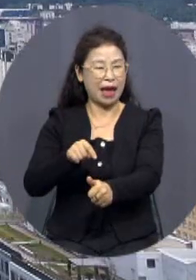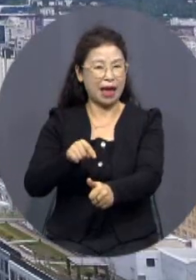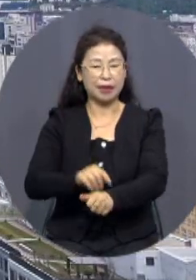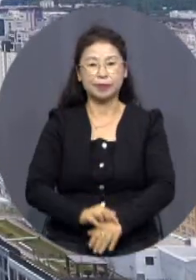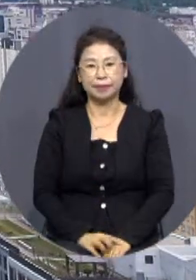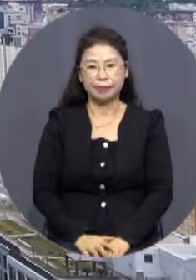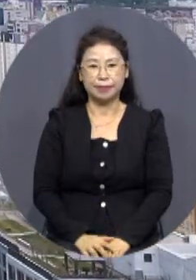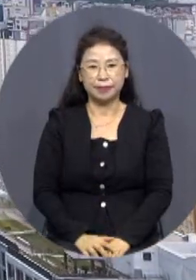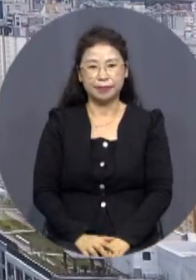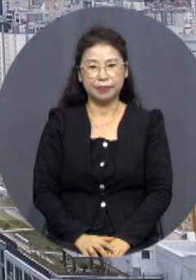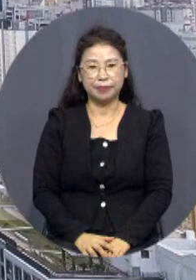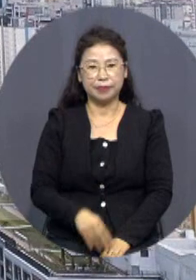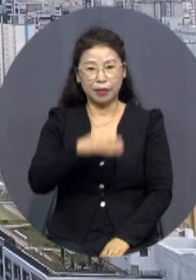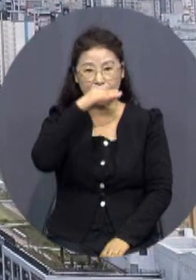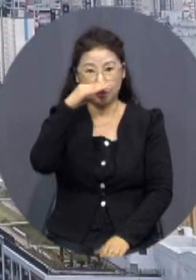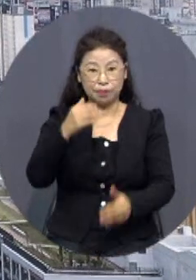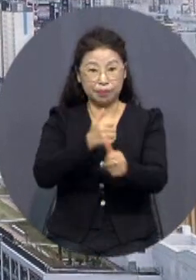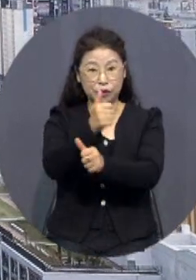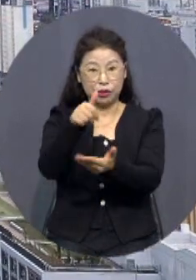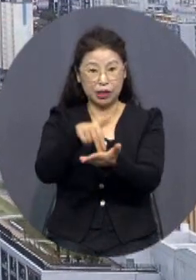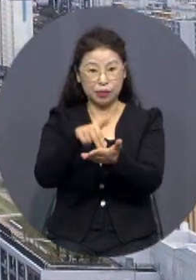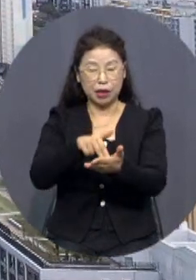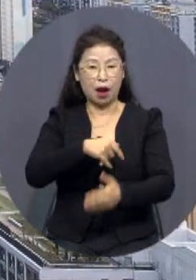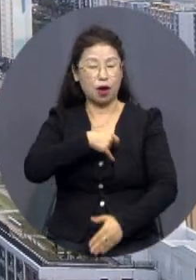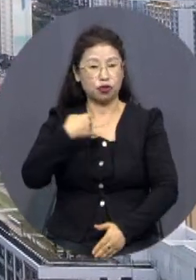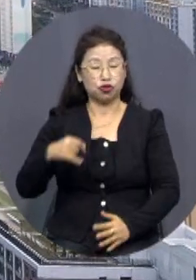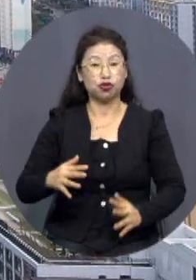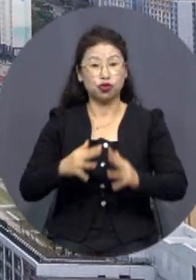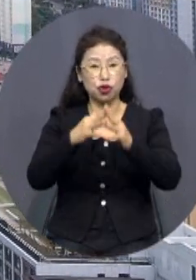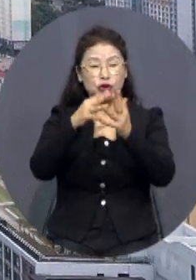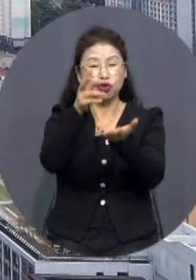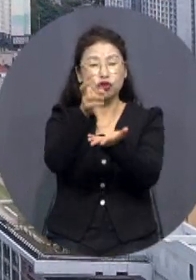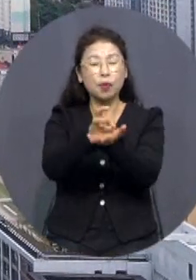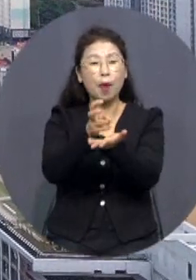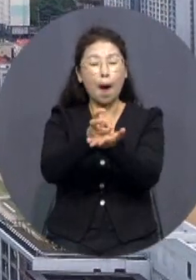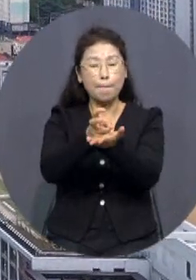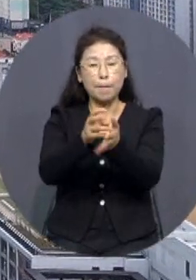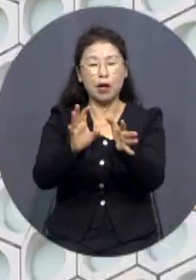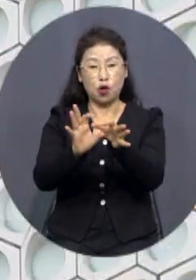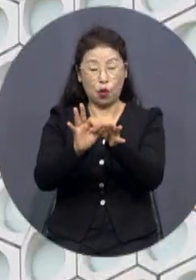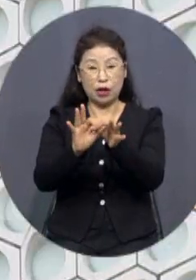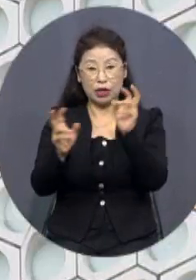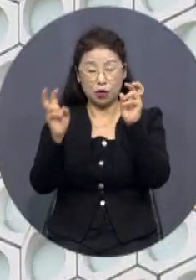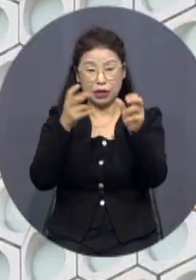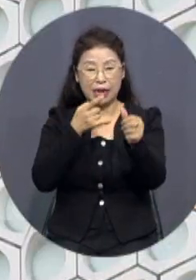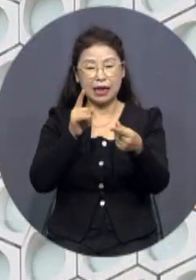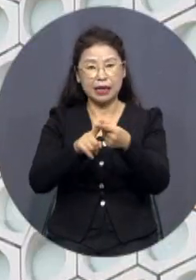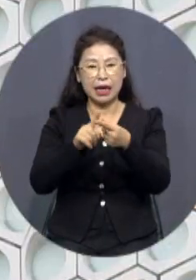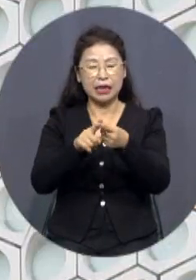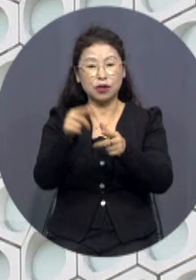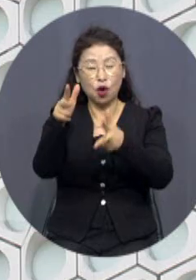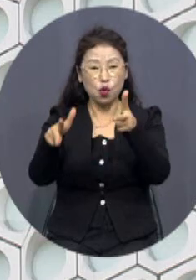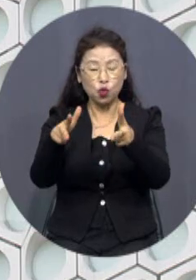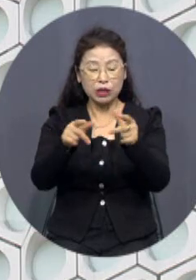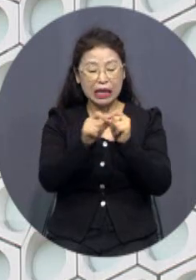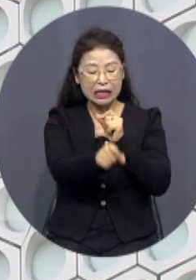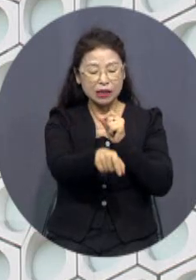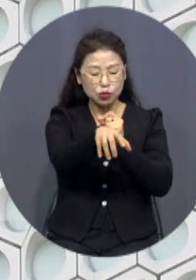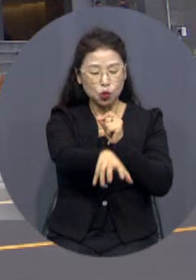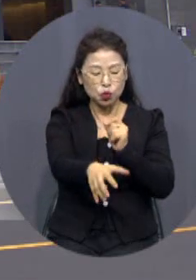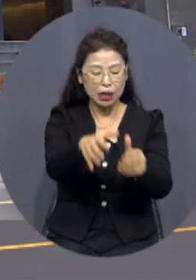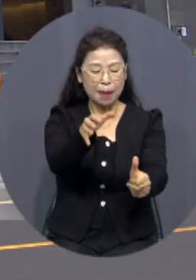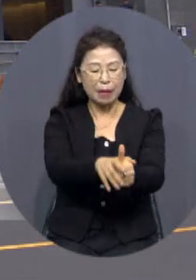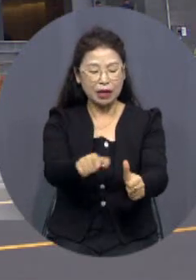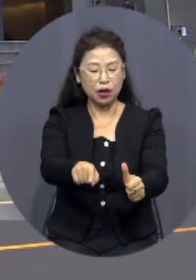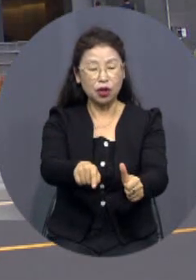부과됐습니다 공정거래 위원회는 중국 건축법은 유한공사 영업소가 공사를 하도급 업체에 맡기면서